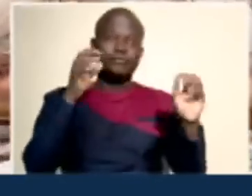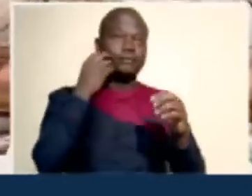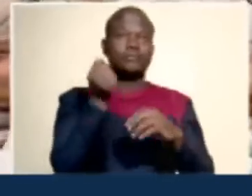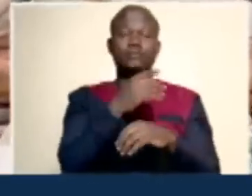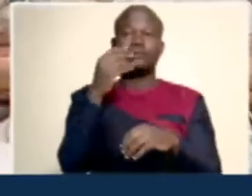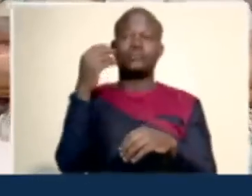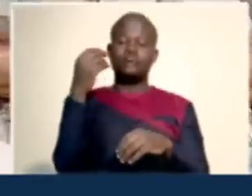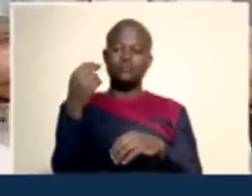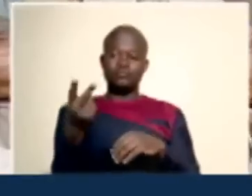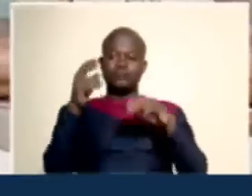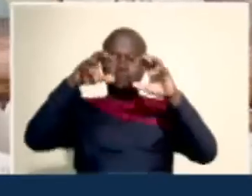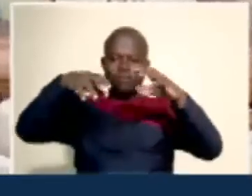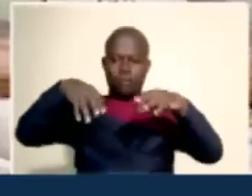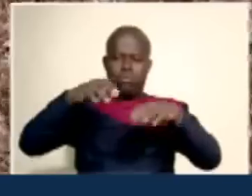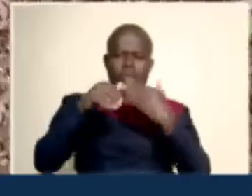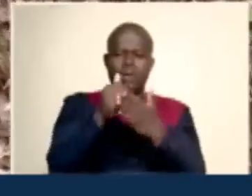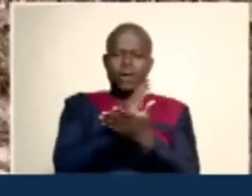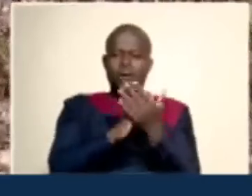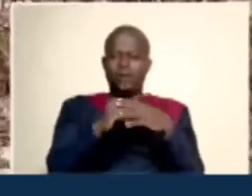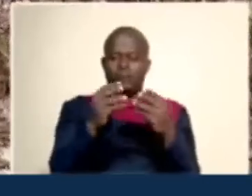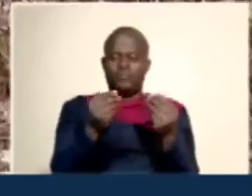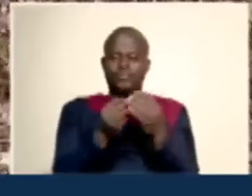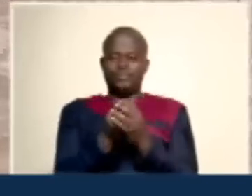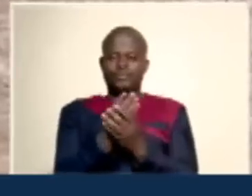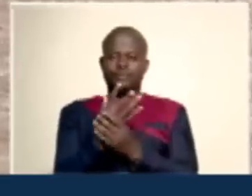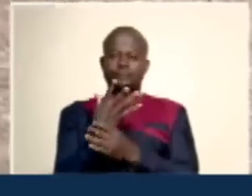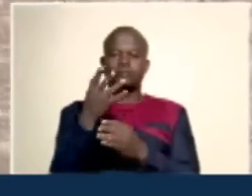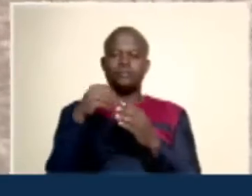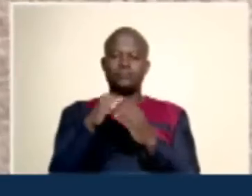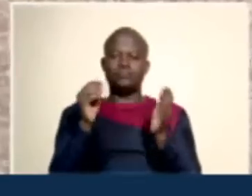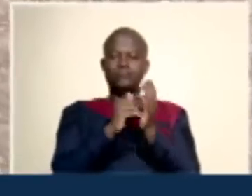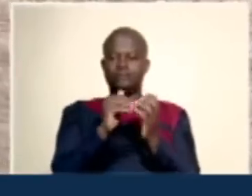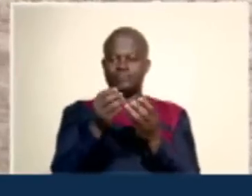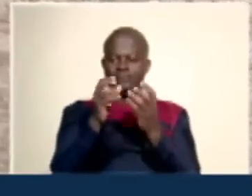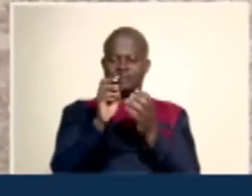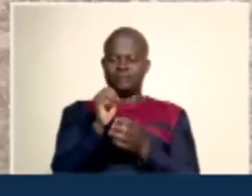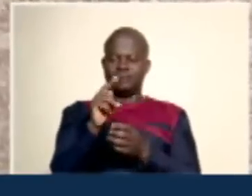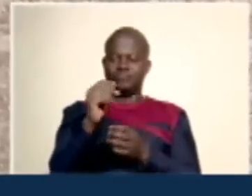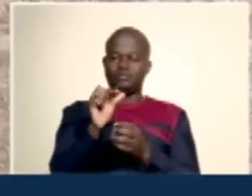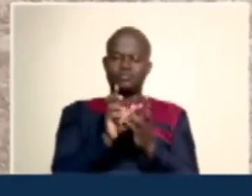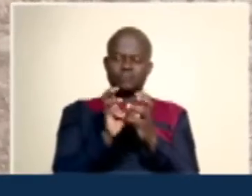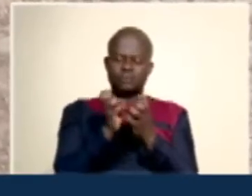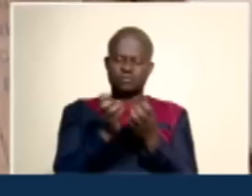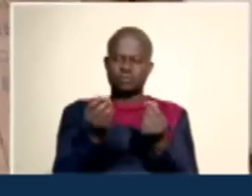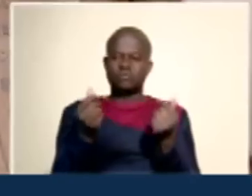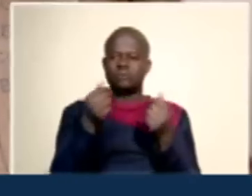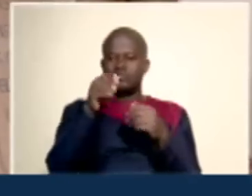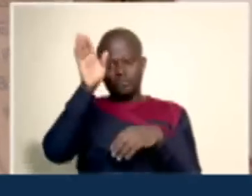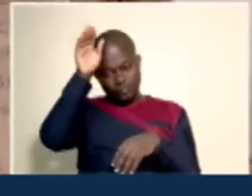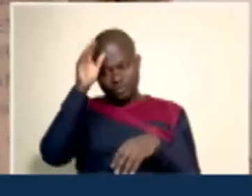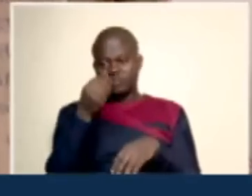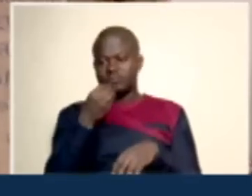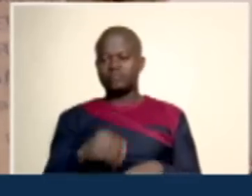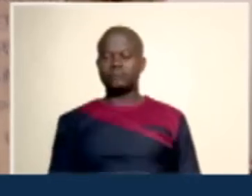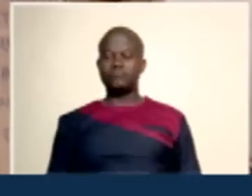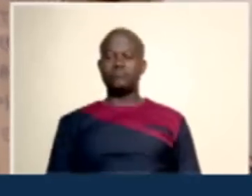2 imvura igwa ikabinyagira none bimwe byatangiye kumerera mu mifuka ibindi byaramunzwe ndetse n'ikibazo cy'imbeba ziri kubirya. Nyine birangirika